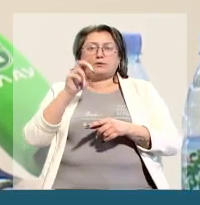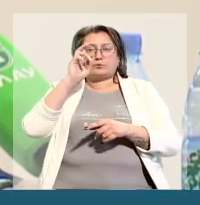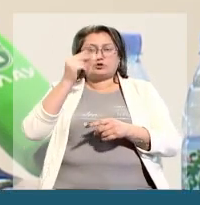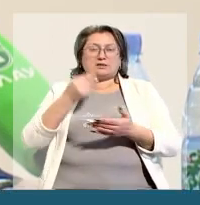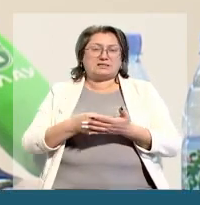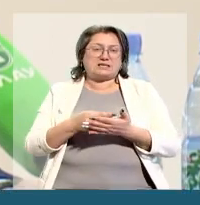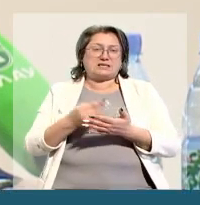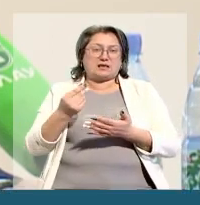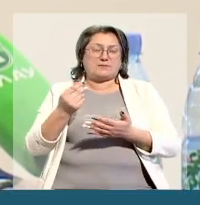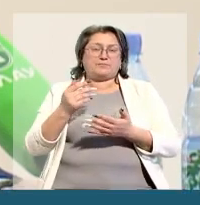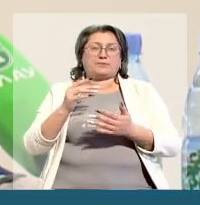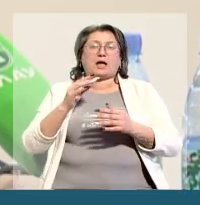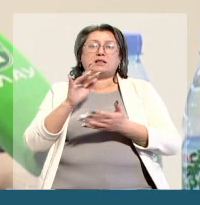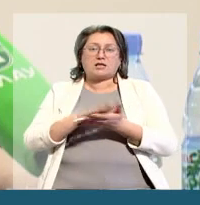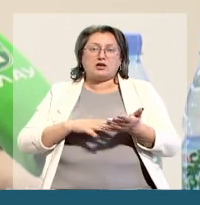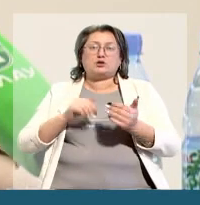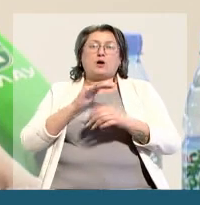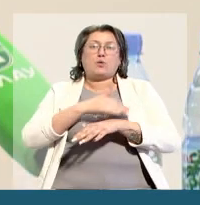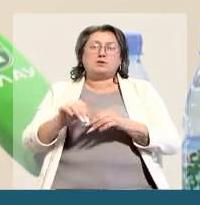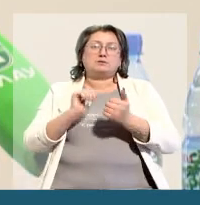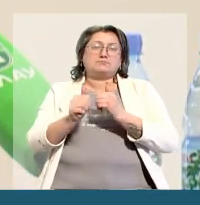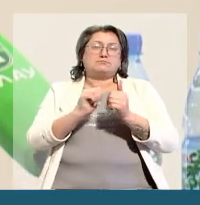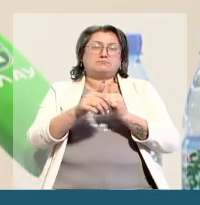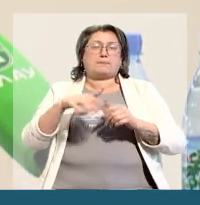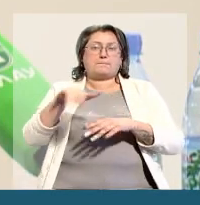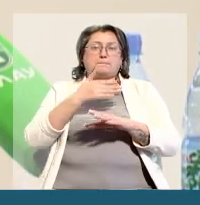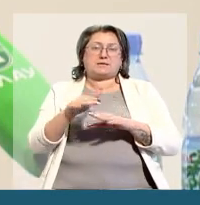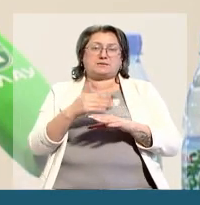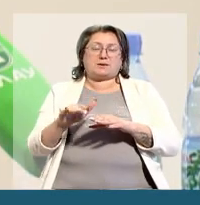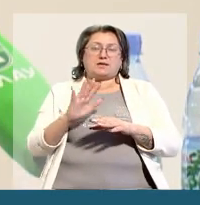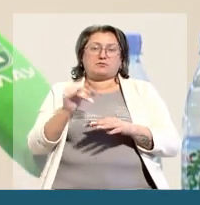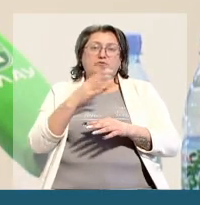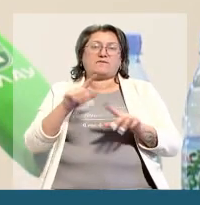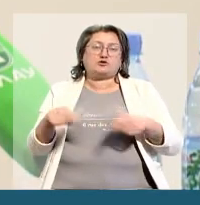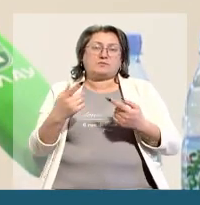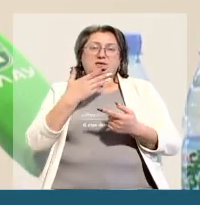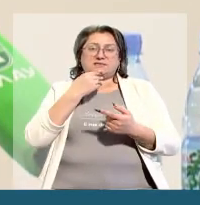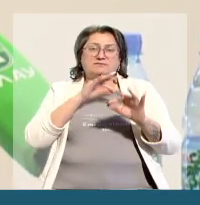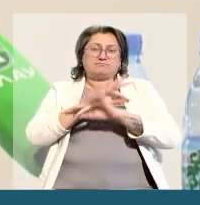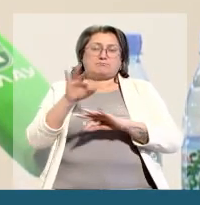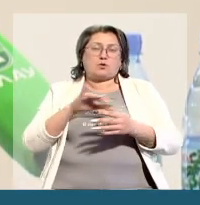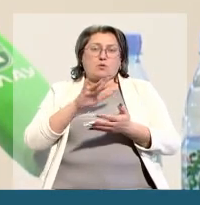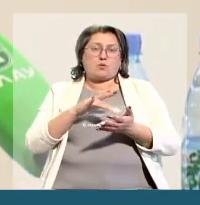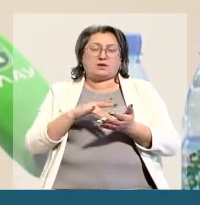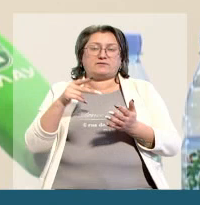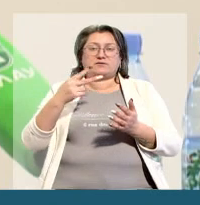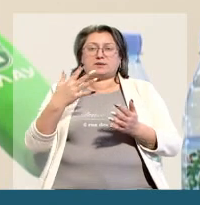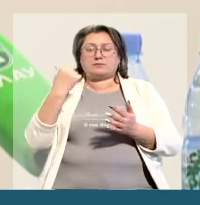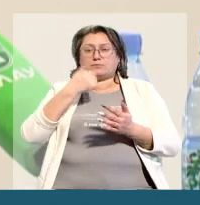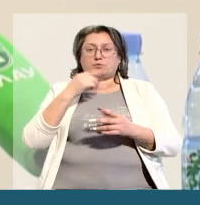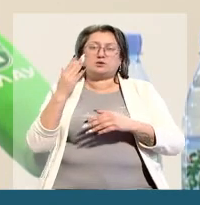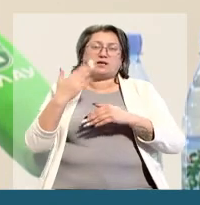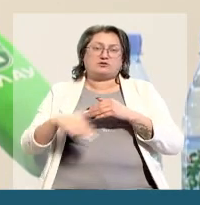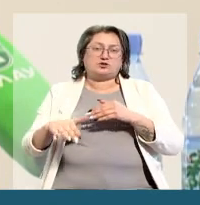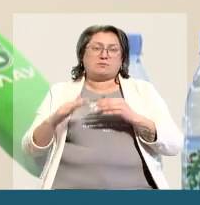көшелерді өзгертеміз. Осының нәтижесінде қаламызда қалыпқа келтіреміз. 2025 жылы ауылы аумақтарын абаттандыруды аяқтаймыз. Келесі жылдан